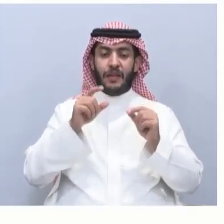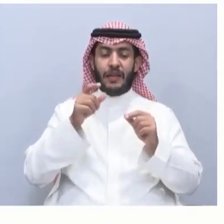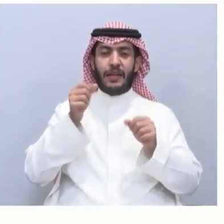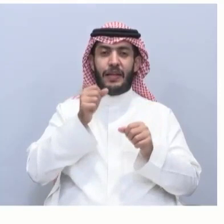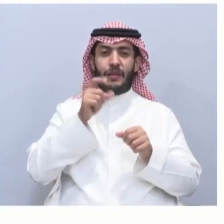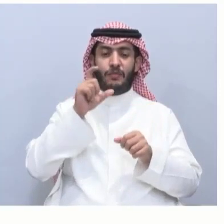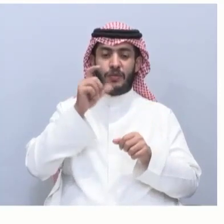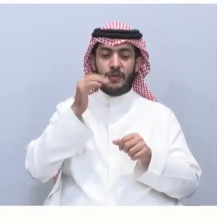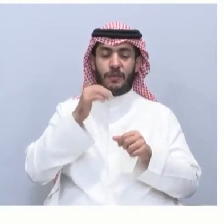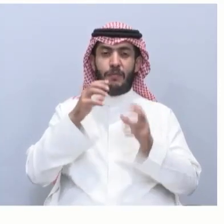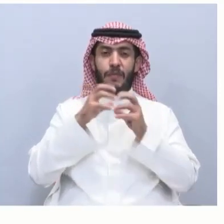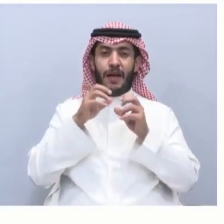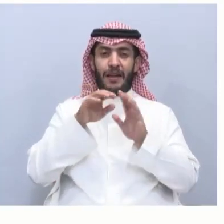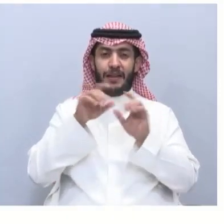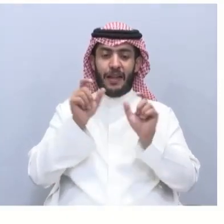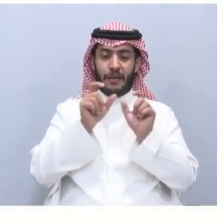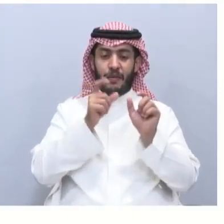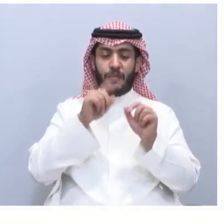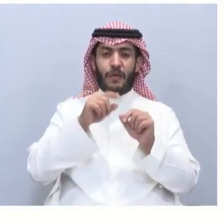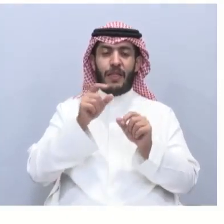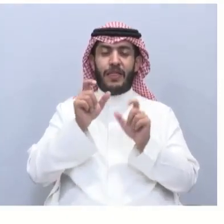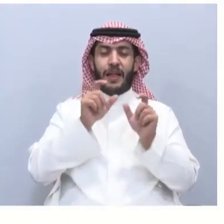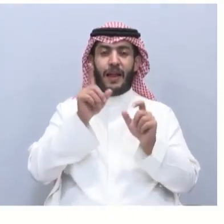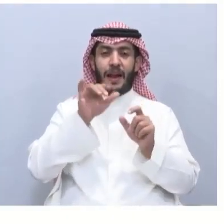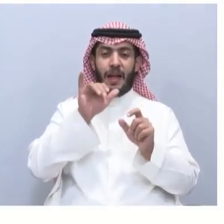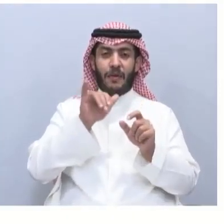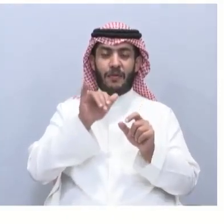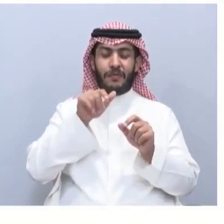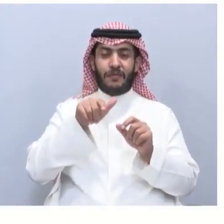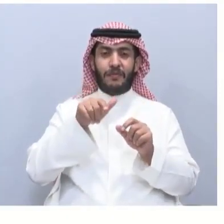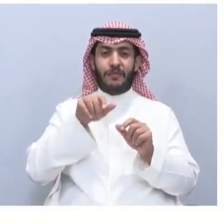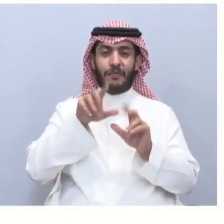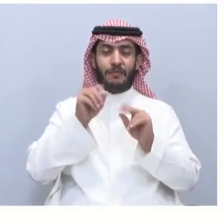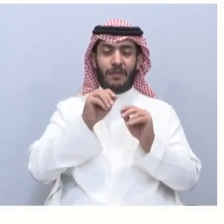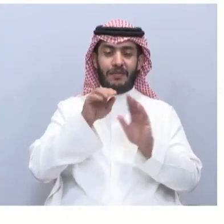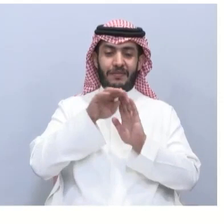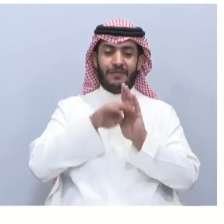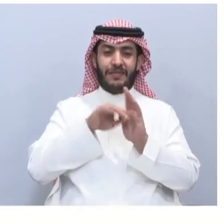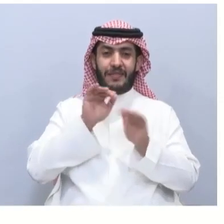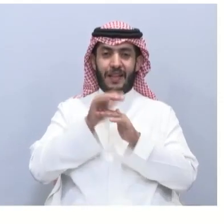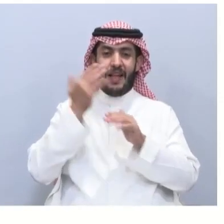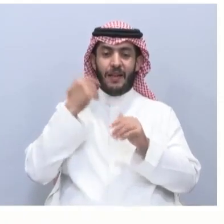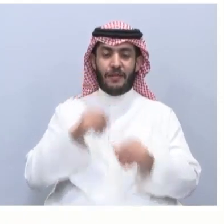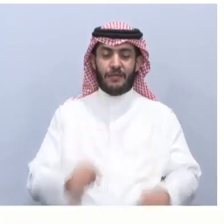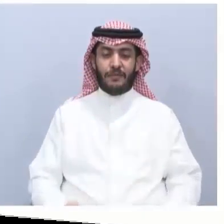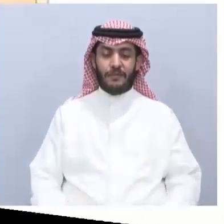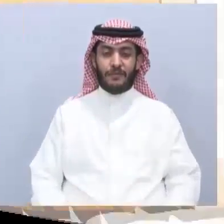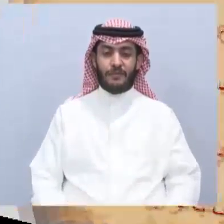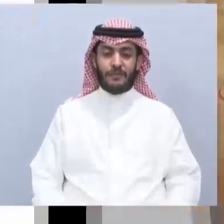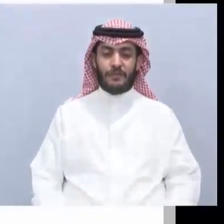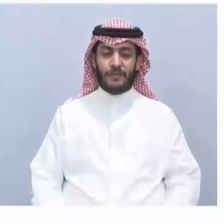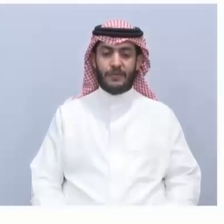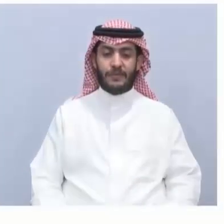المسلمين وعرفنا معاني الكلمات وعرفنا التعريف بالراوي هذه بعض الفقرات التي تناولناها في الدرس الماضي